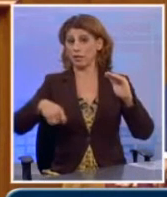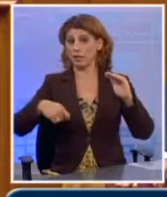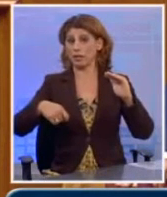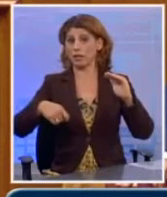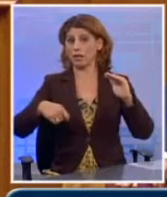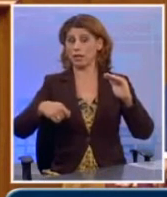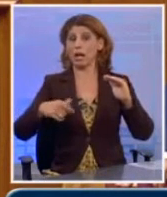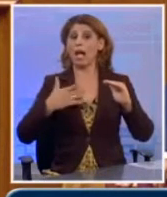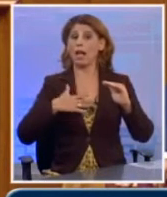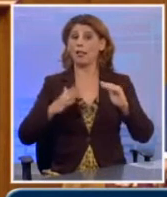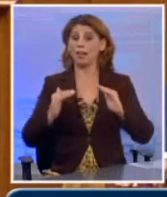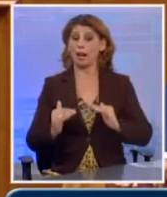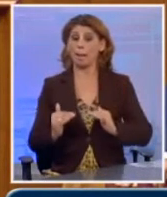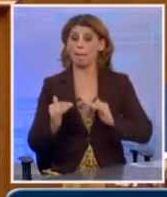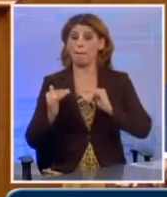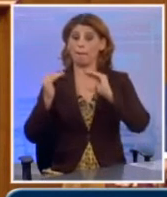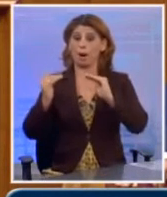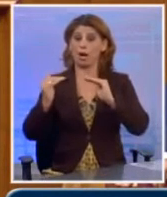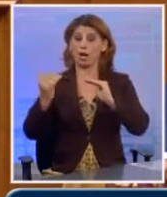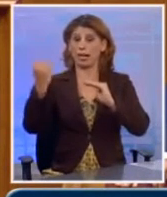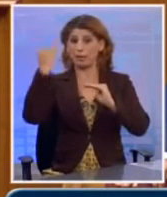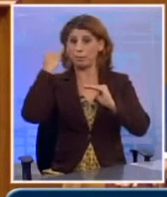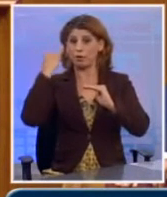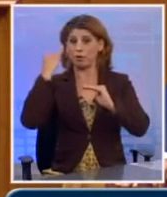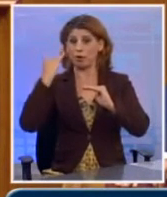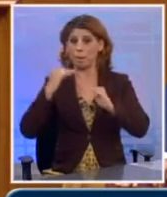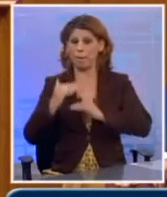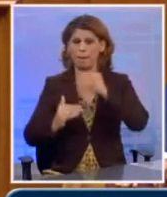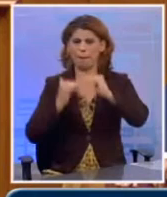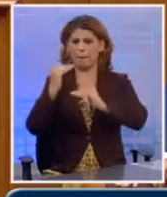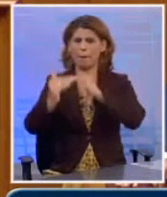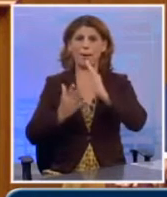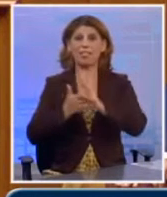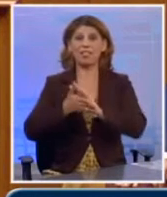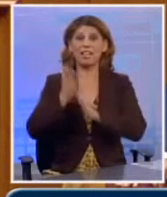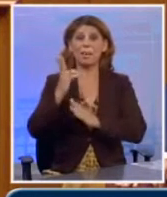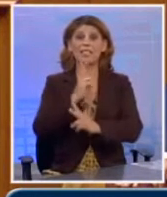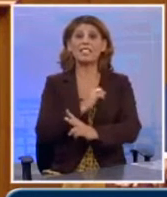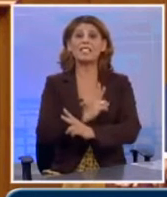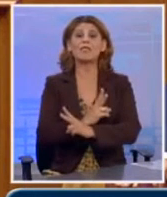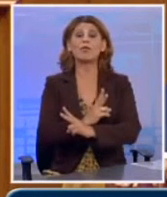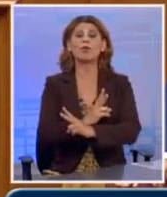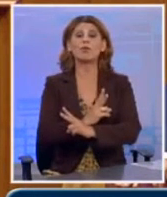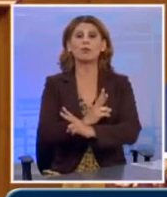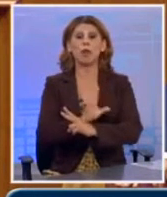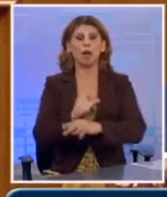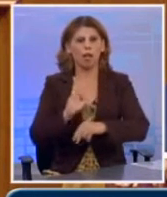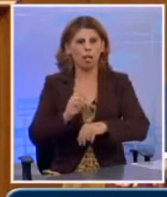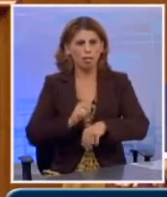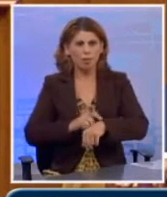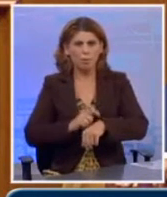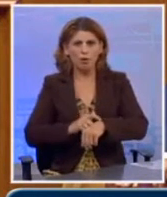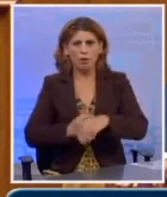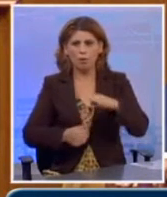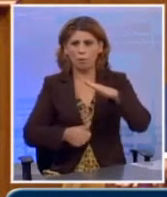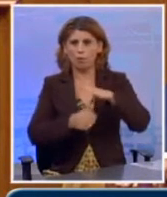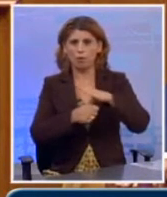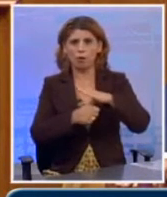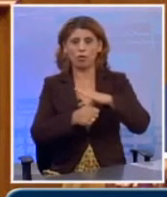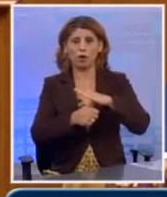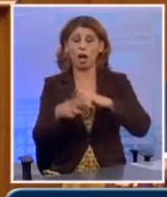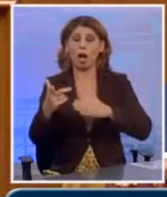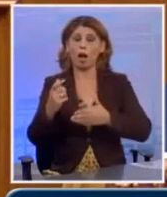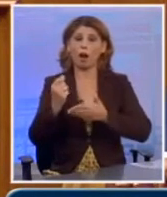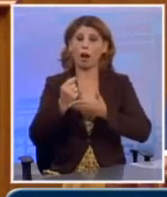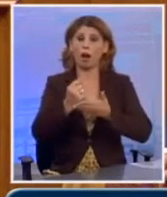προαγωγή του σαν αντιπρόεδρο υπερκέρασε 15 συμβούλους. δεν προλάβα να τον κάνουν πρόεδρο, αλλά